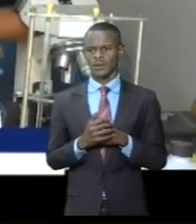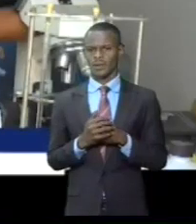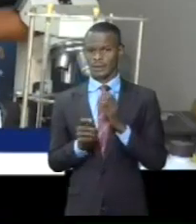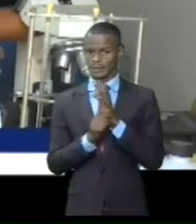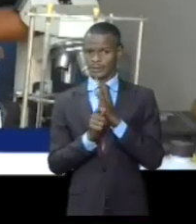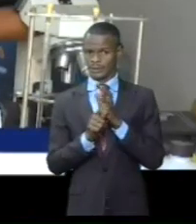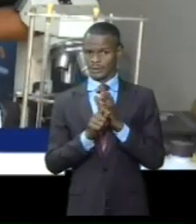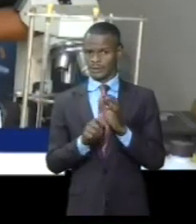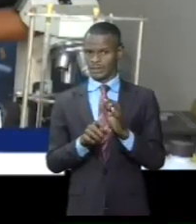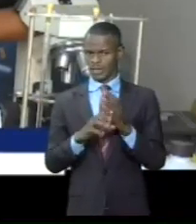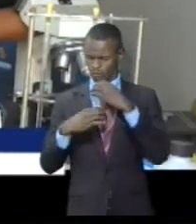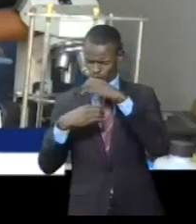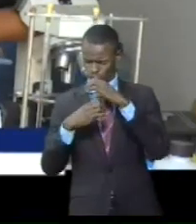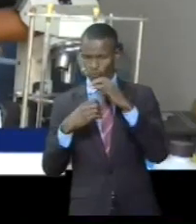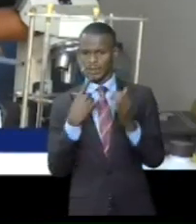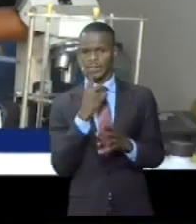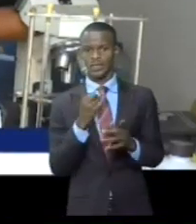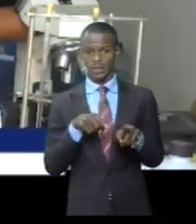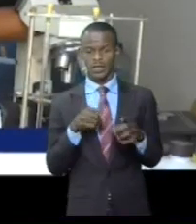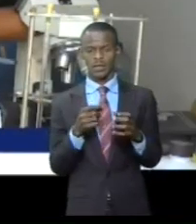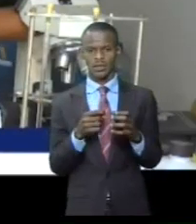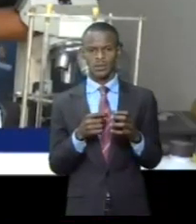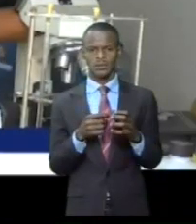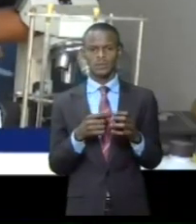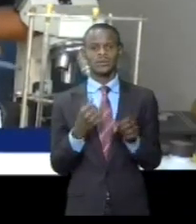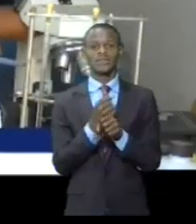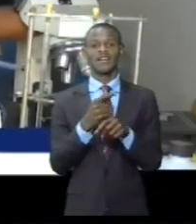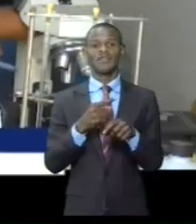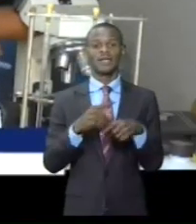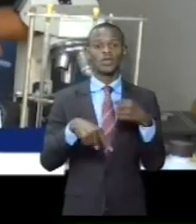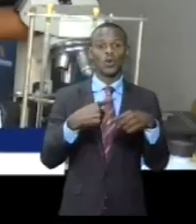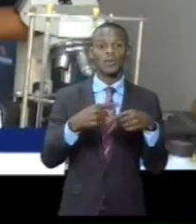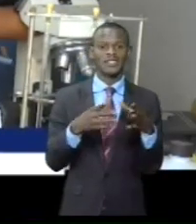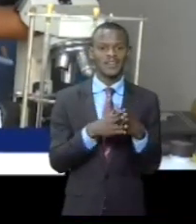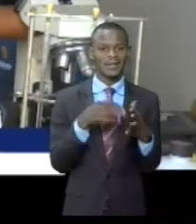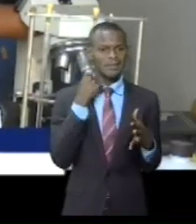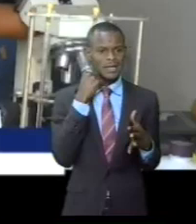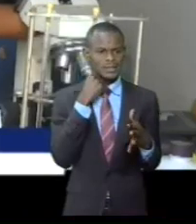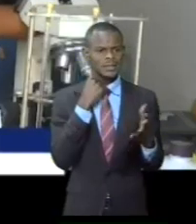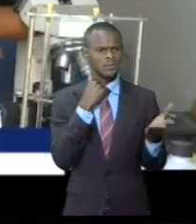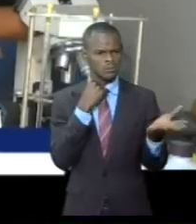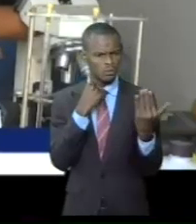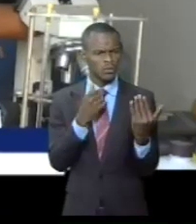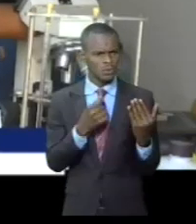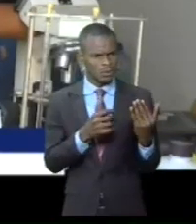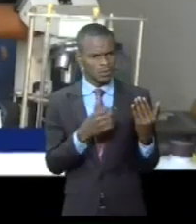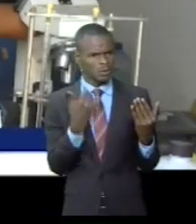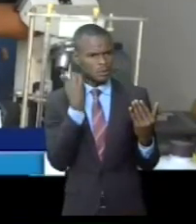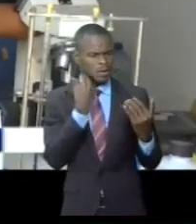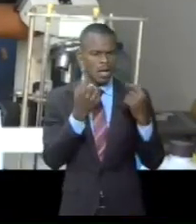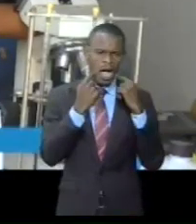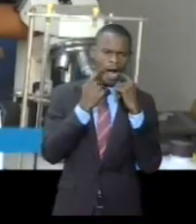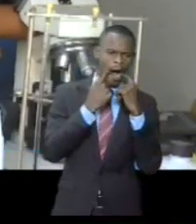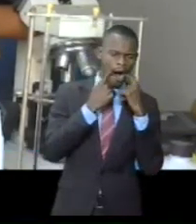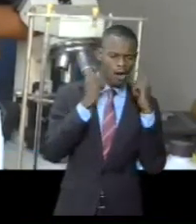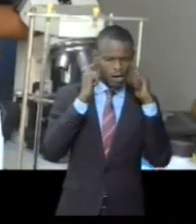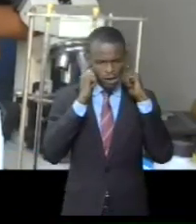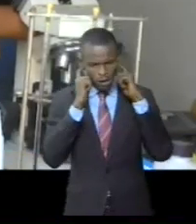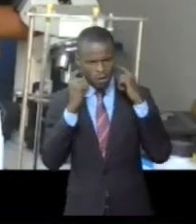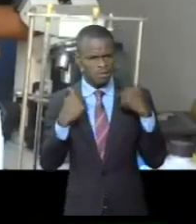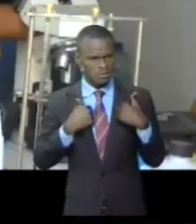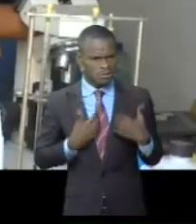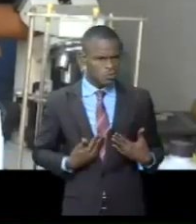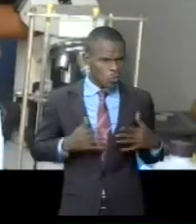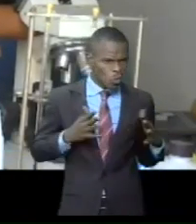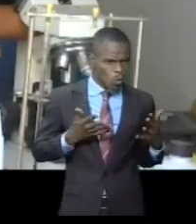chez le médecin, comme d'habitude. Le médecin consulte et puis il m'envoie un bon de laboratoire. Je reçois la malade et puis je